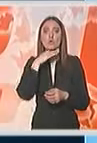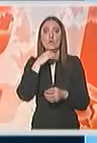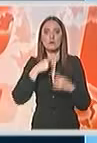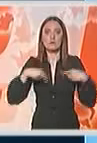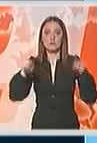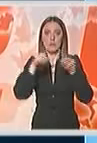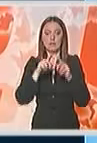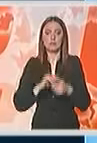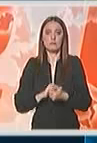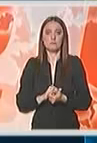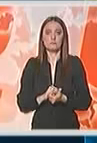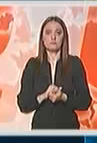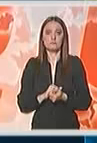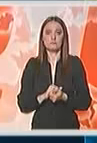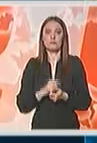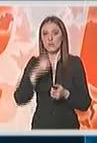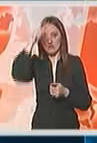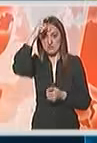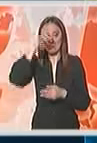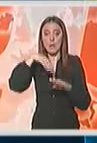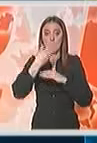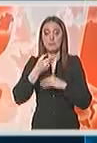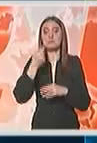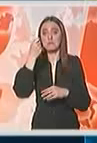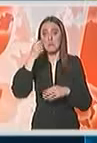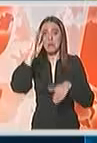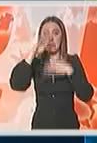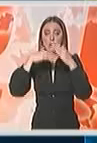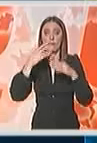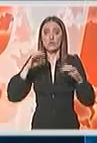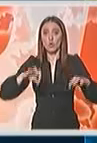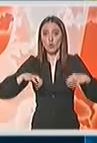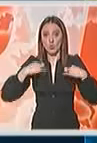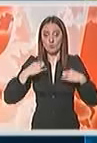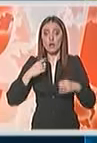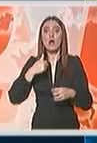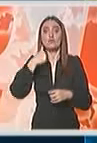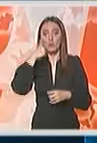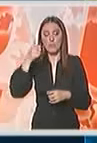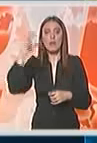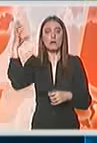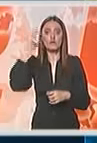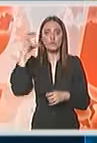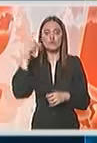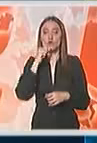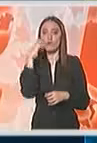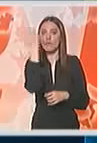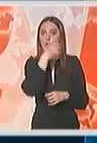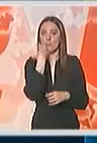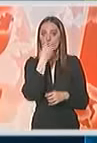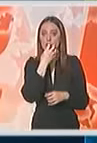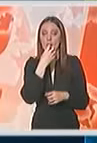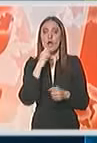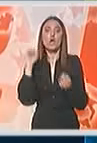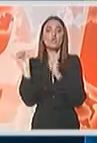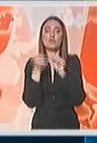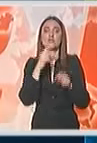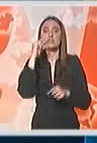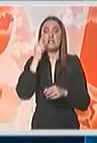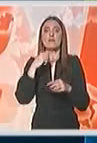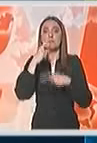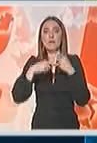predelima. U Srbiji posle mestimično maglovitog jutra tokom dana pretežno sunčano i toplije. Duvaće slab